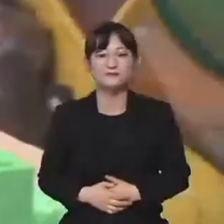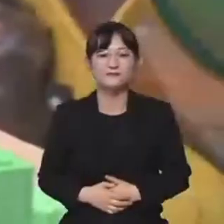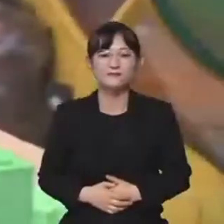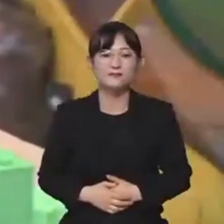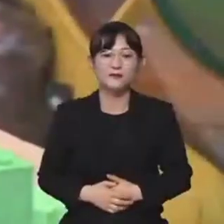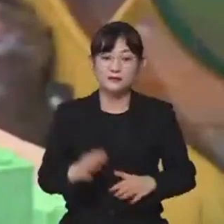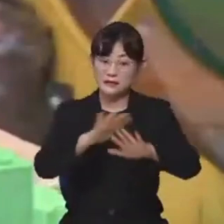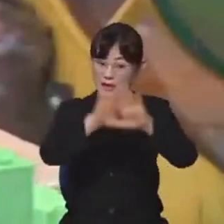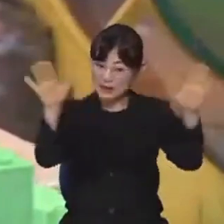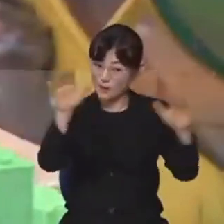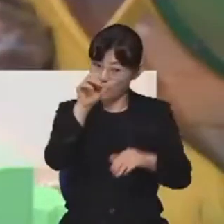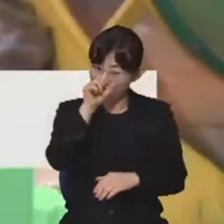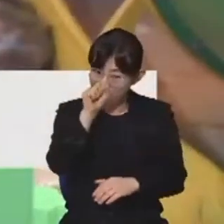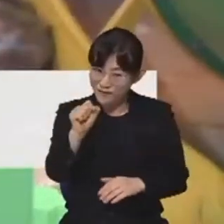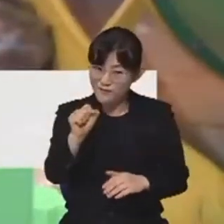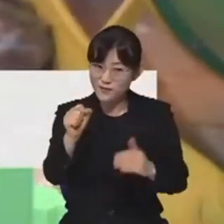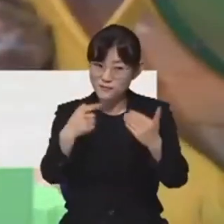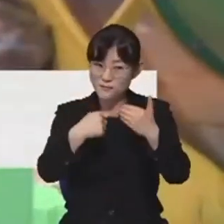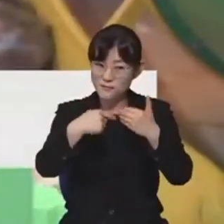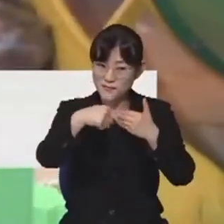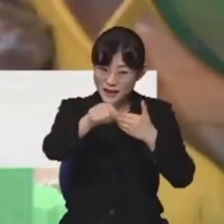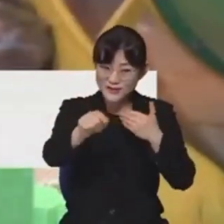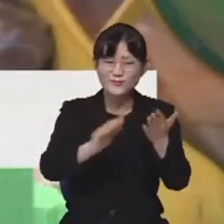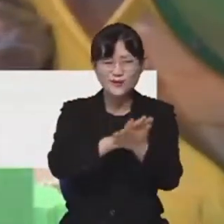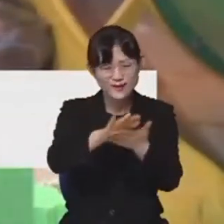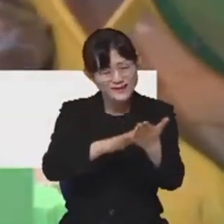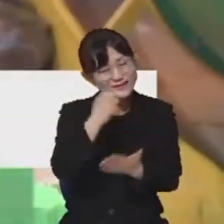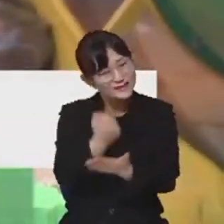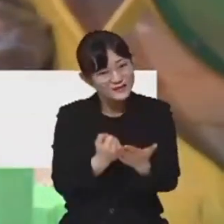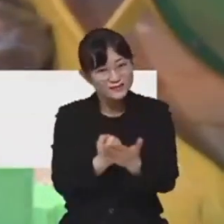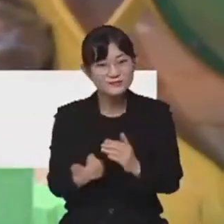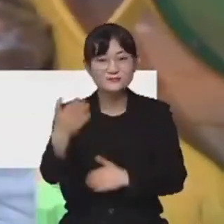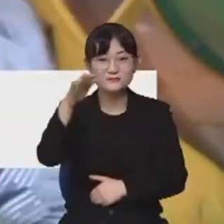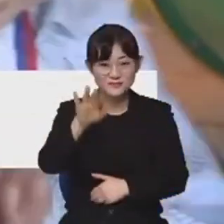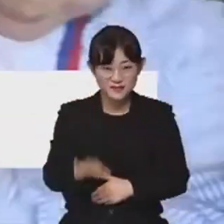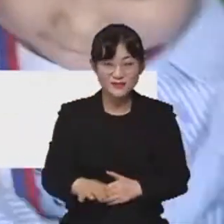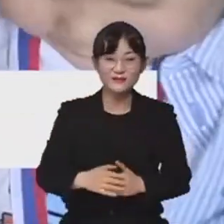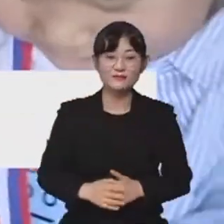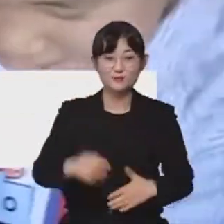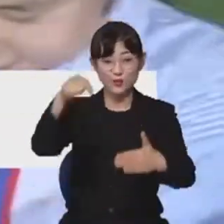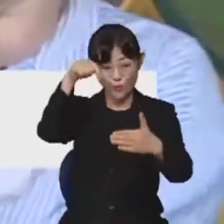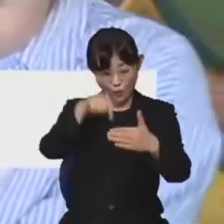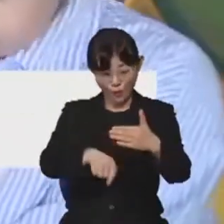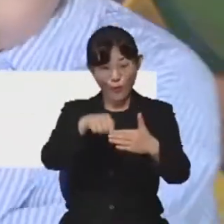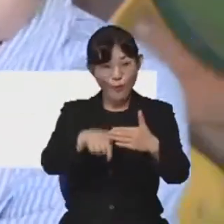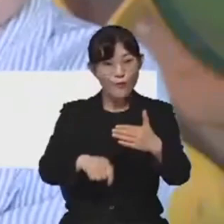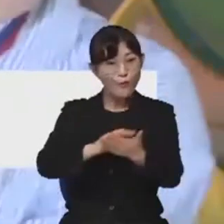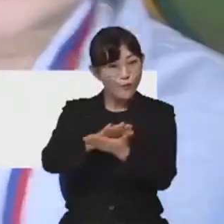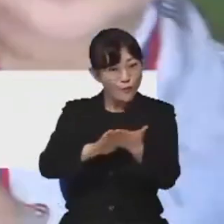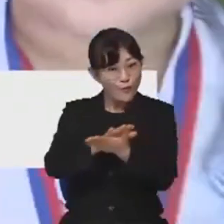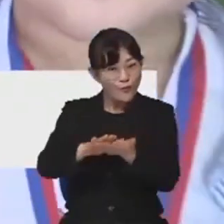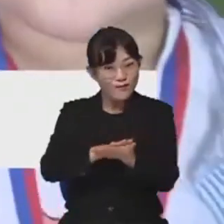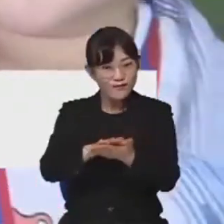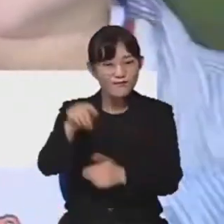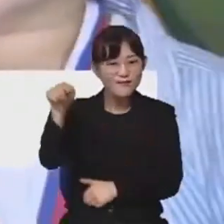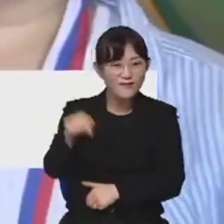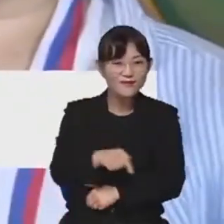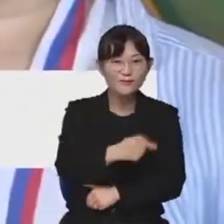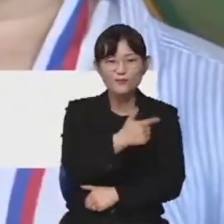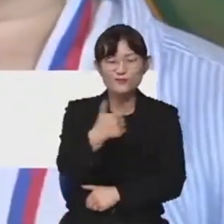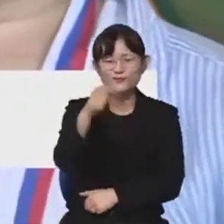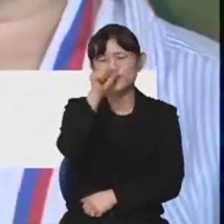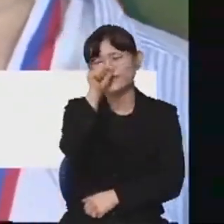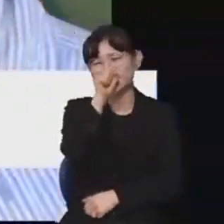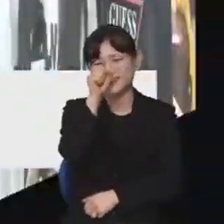날씨가 좋았으면 밖에서 놀 수 있었을 텐데 그래도 실내에서 재밌게 놀았어. 어린이날